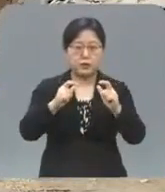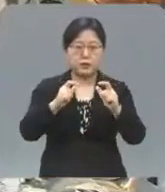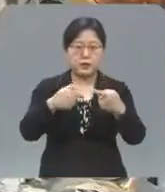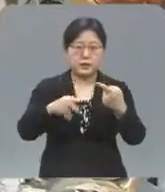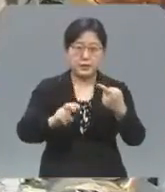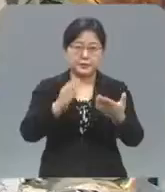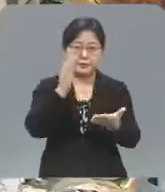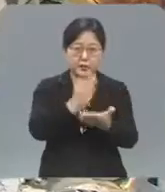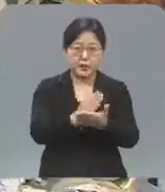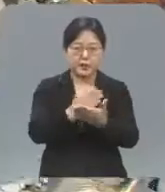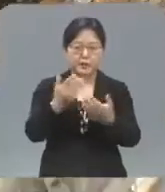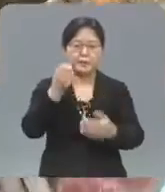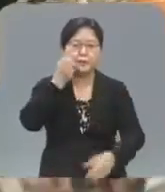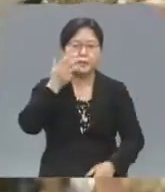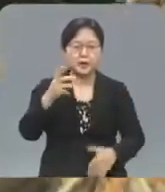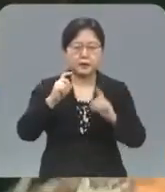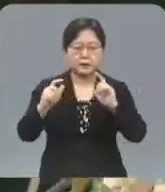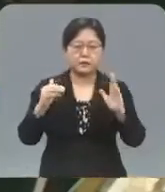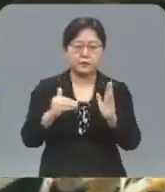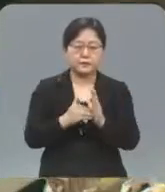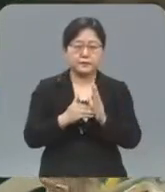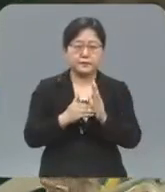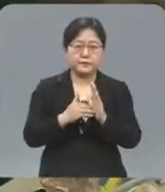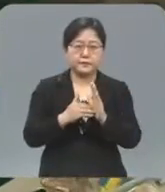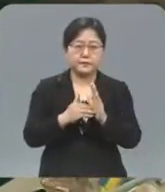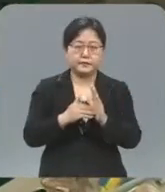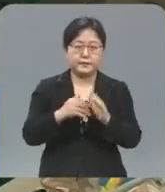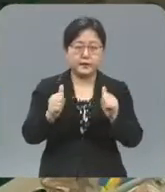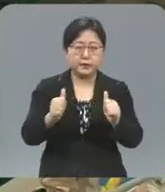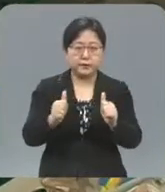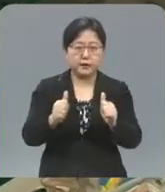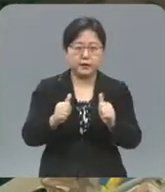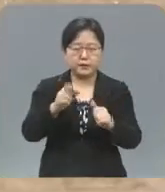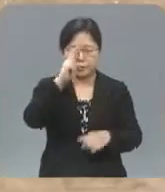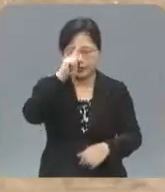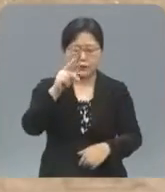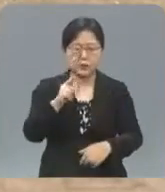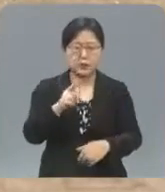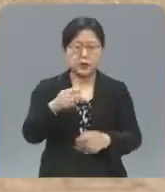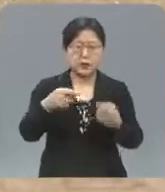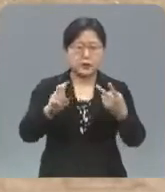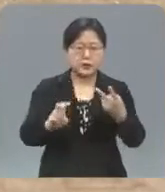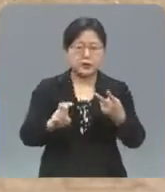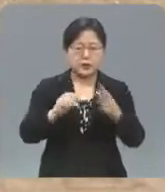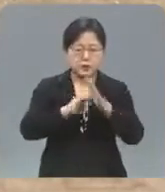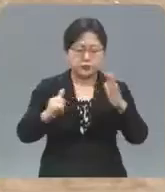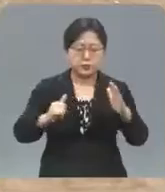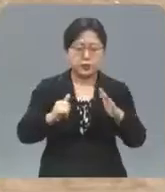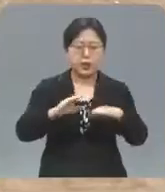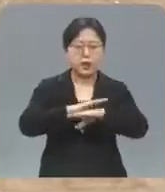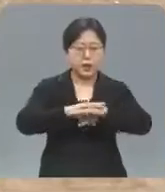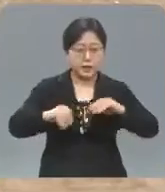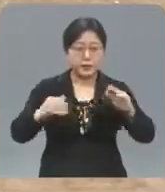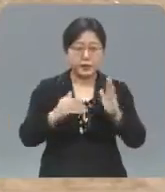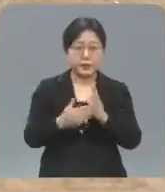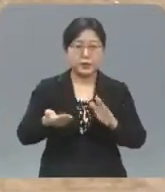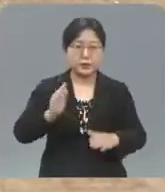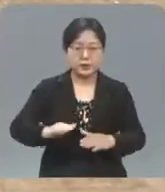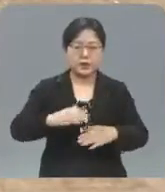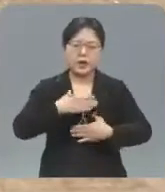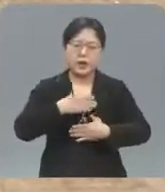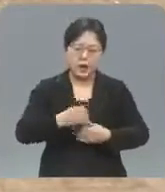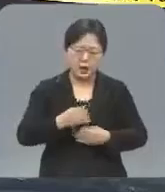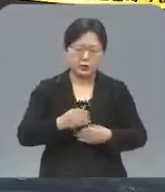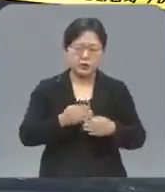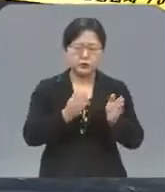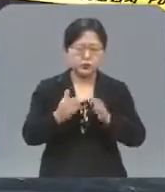원심을 깨고 징역 8개월을 선고했습니다. 재판부는 박 씨가 항소심에 이르러 유족과 원만히 합의했지만